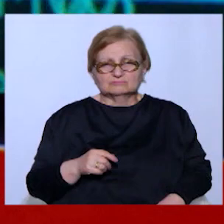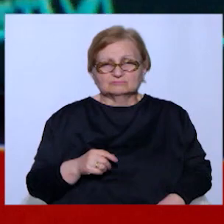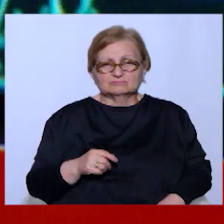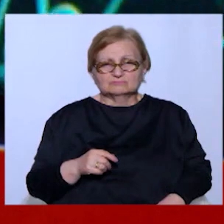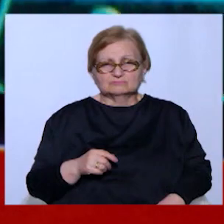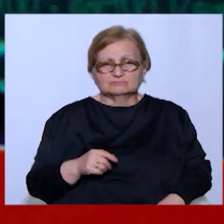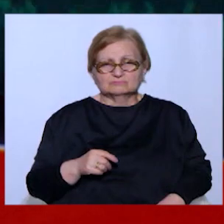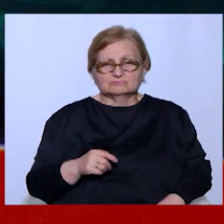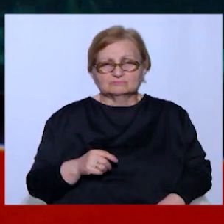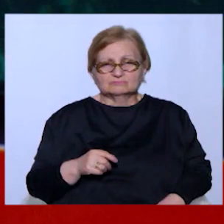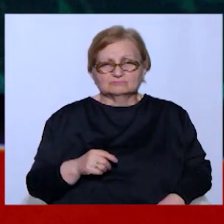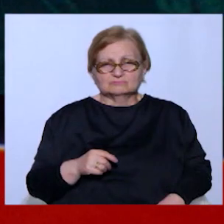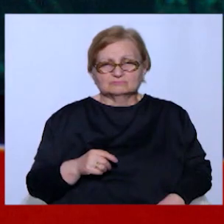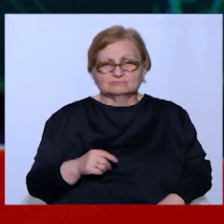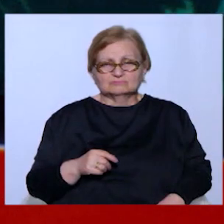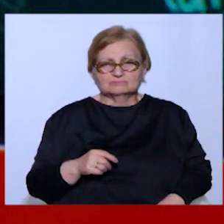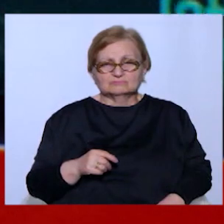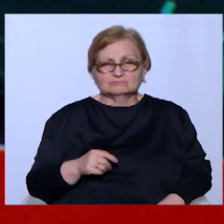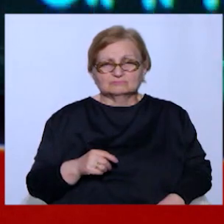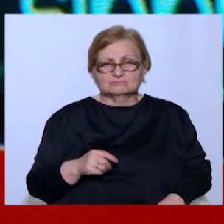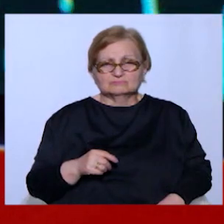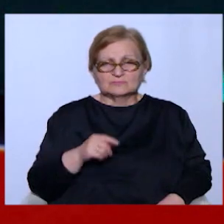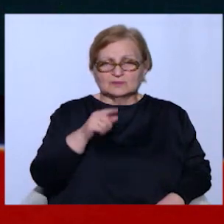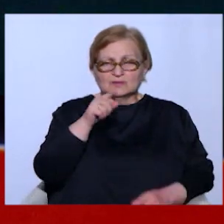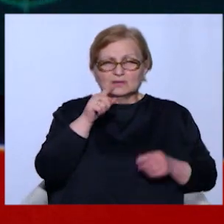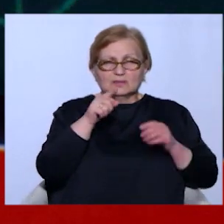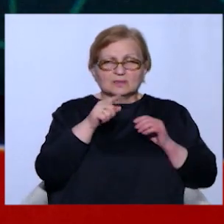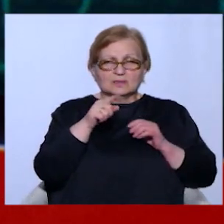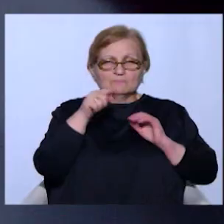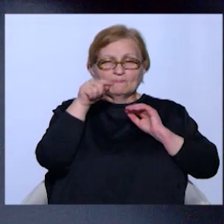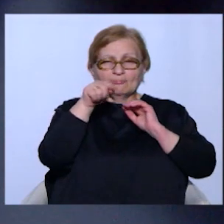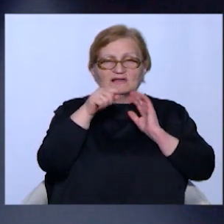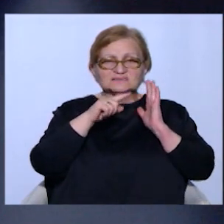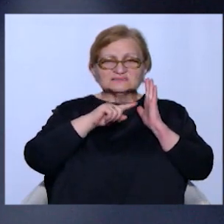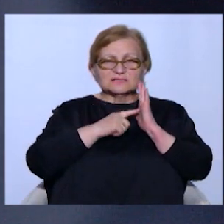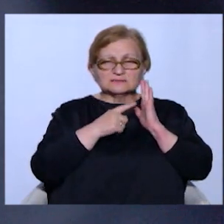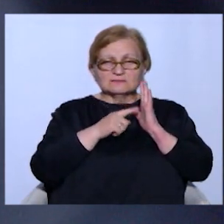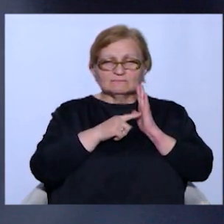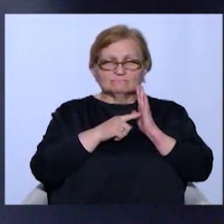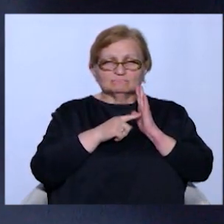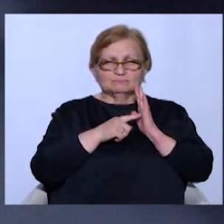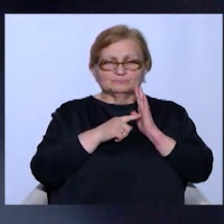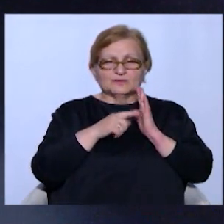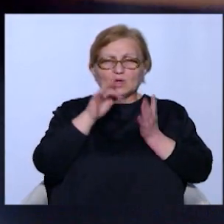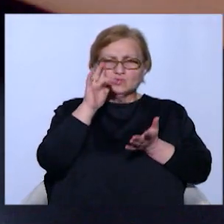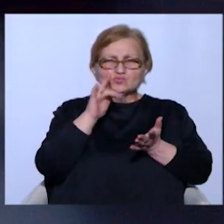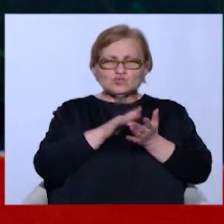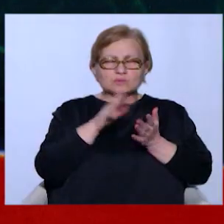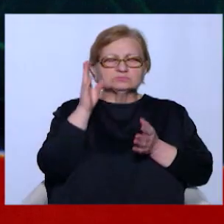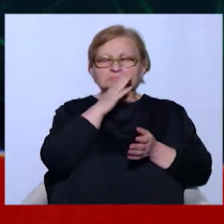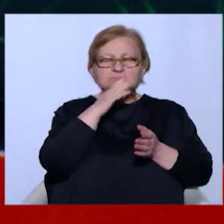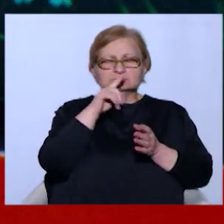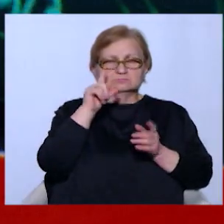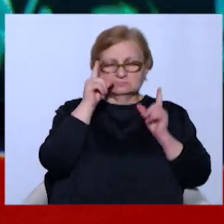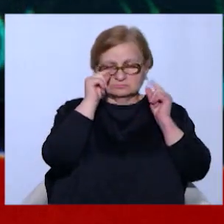ალბათზე, მოდი შეწაიშალოს იმედია. და რა არის ალბათობა რომ შერჩეული წერტილი ამ სამკუთხედიდან მოხვდება აი ამ შუა სამკუთხედში, ხო, ცხადია